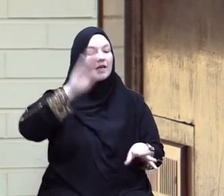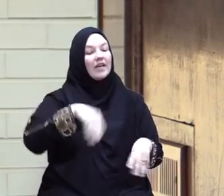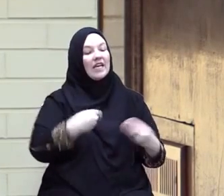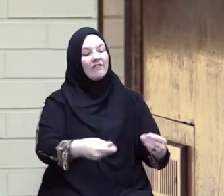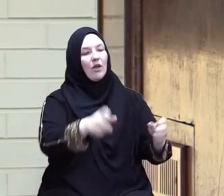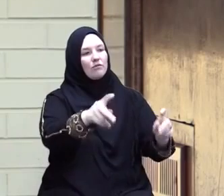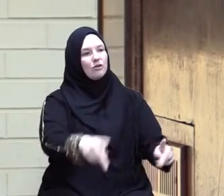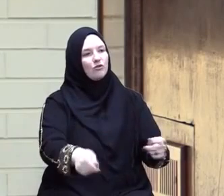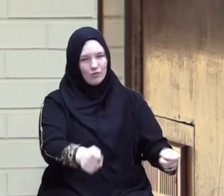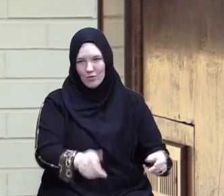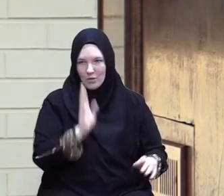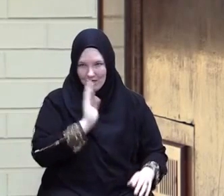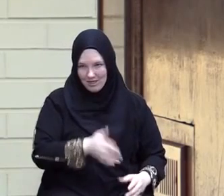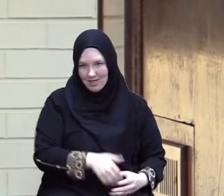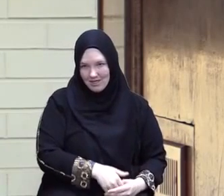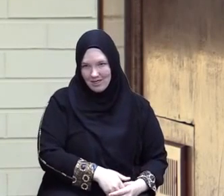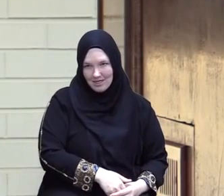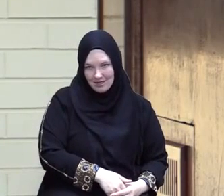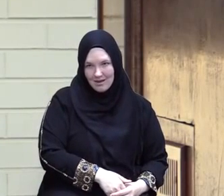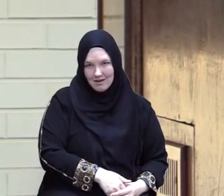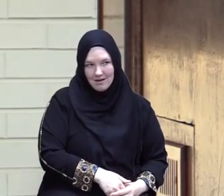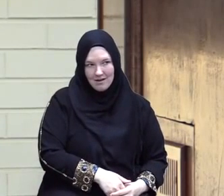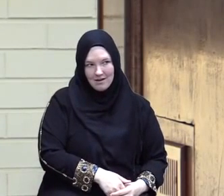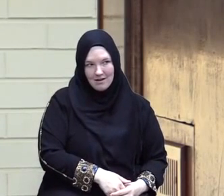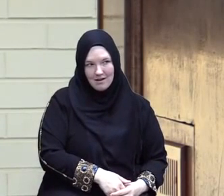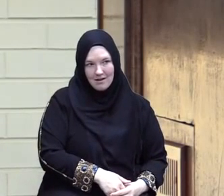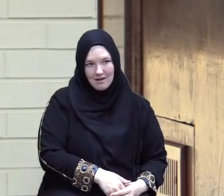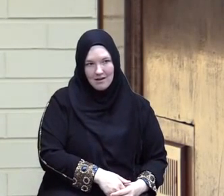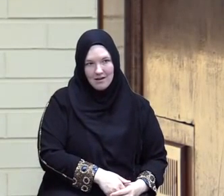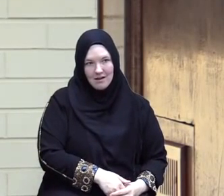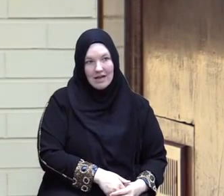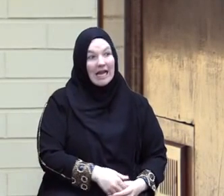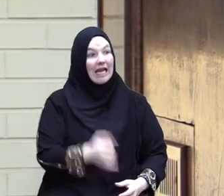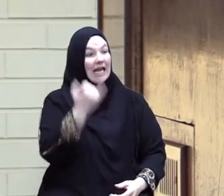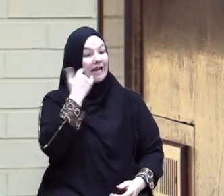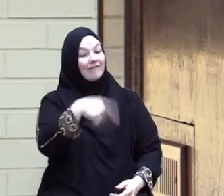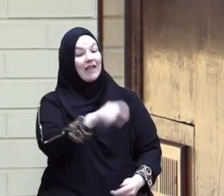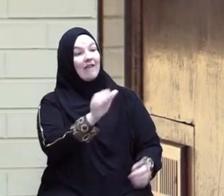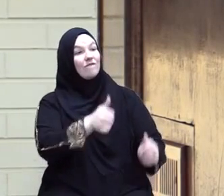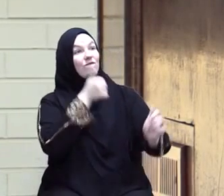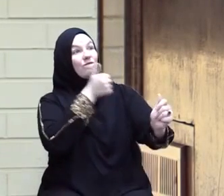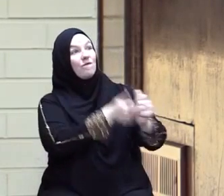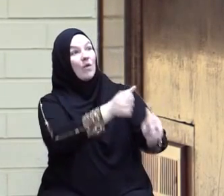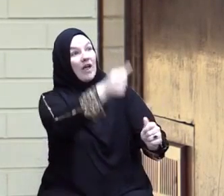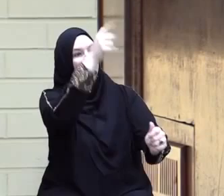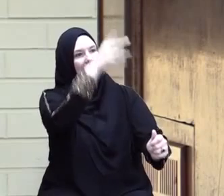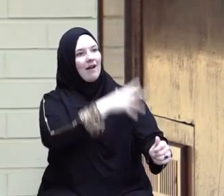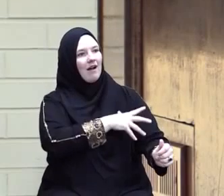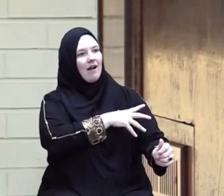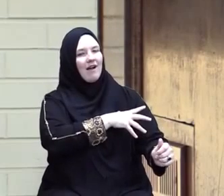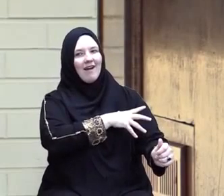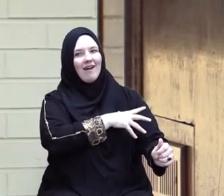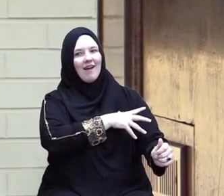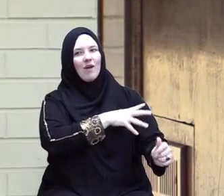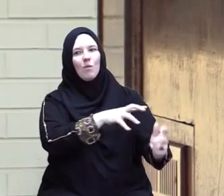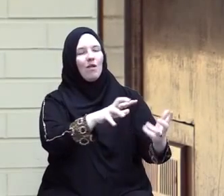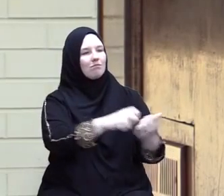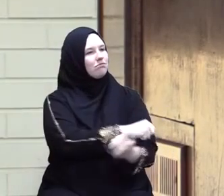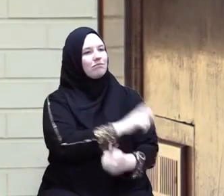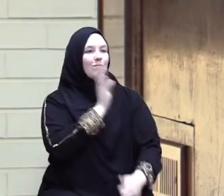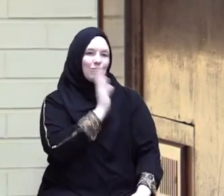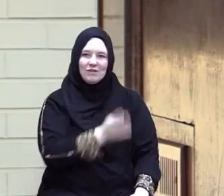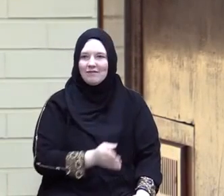that is, and the whole village. If they follow the elite, they will be destroyed. وَإِذَا أَرَدْنَا